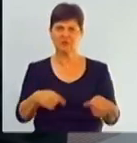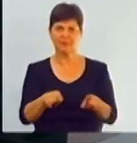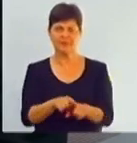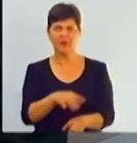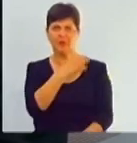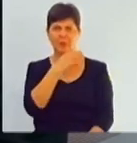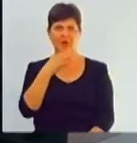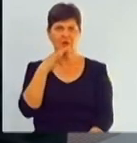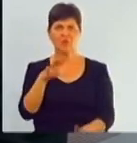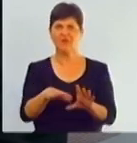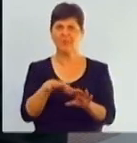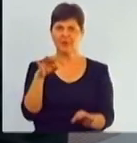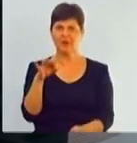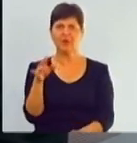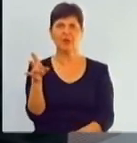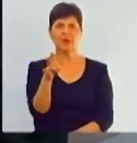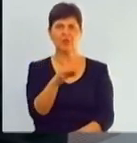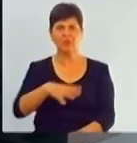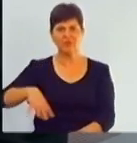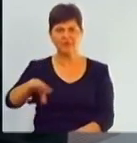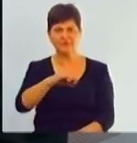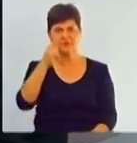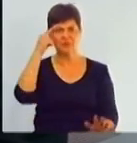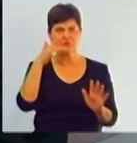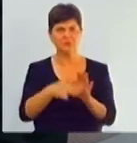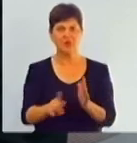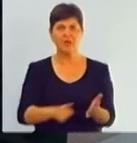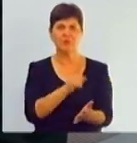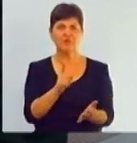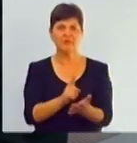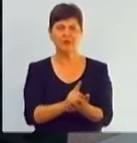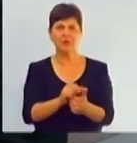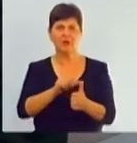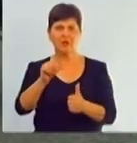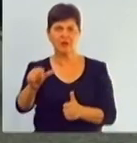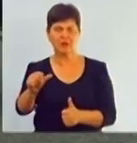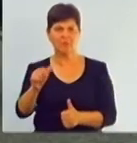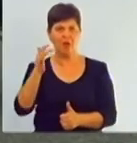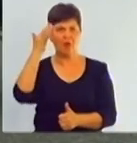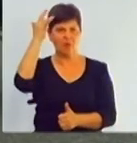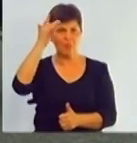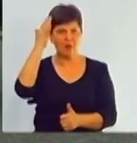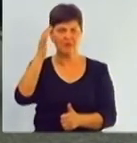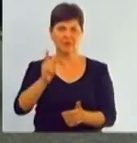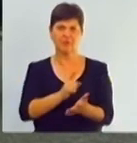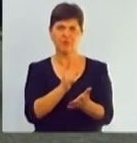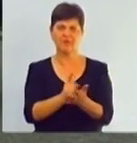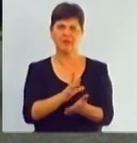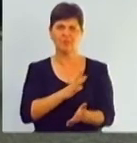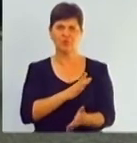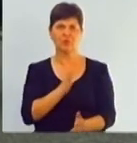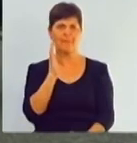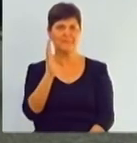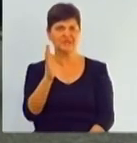Але ми всі розуміємо, що крім романтики повинен бути певний і соціальний захист, і перспектива, і служби.